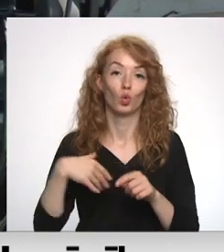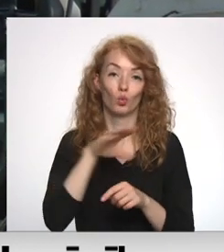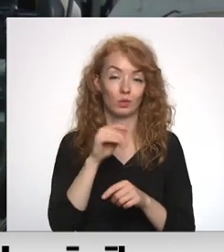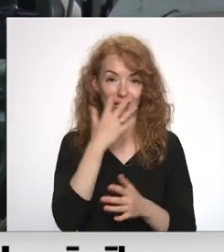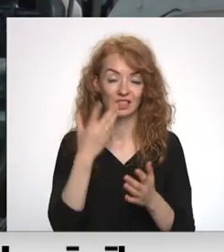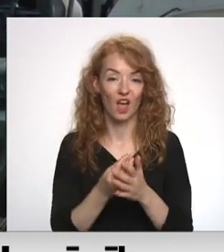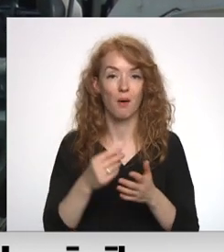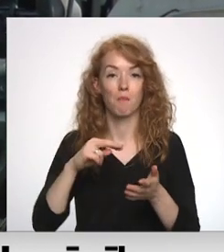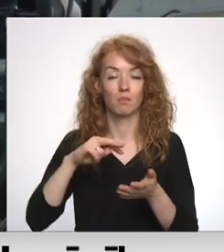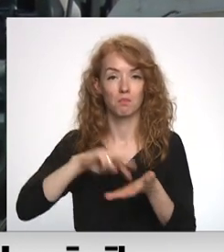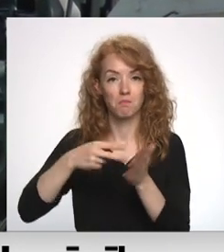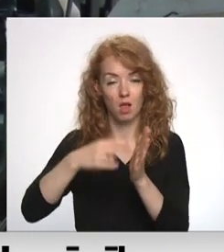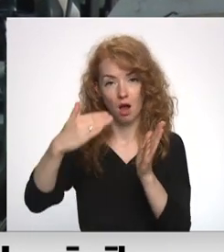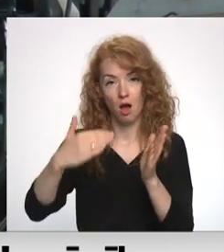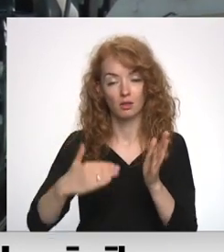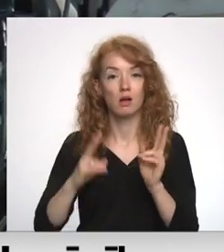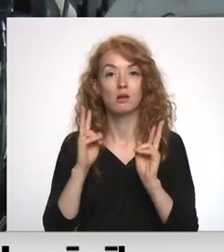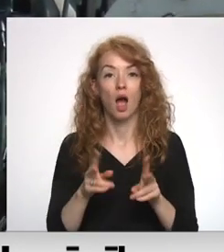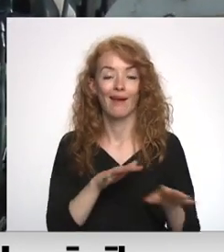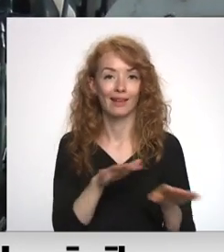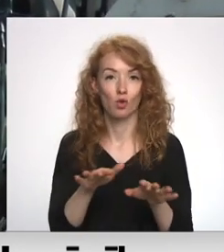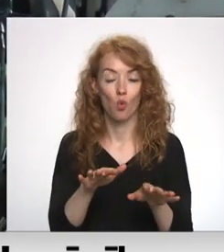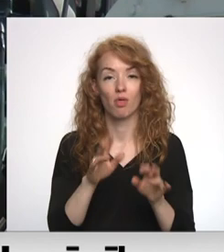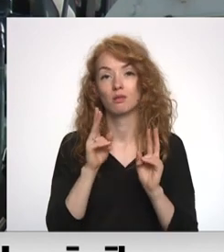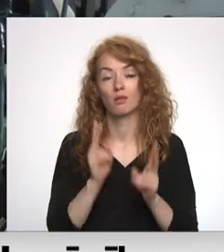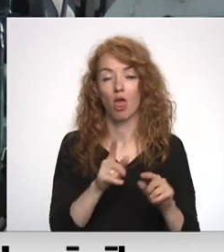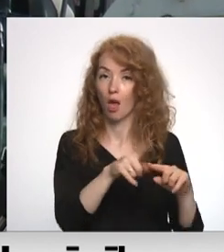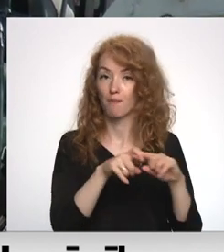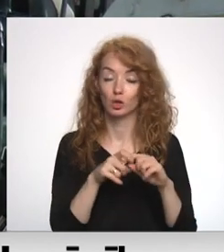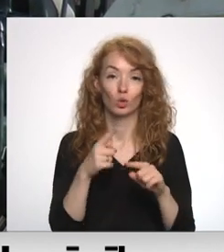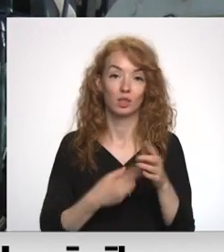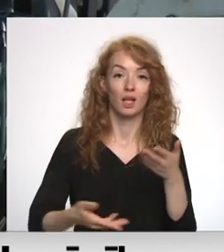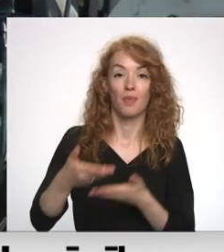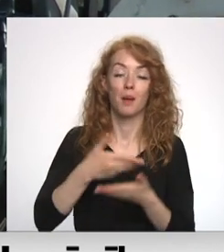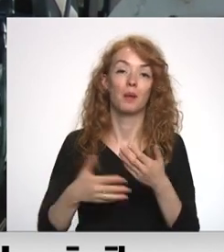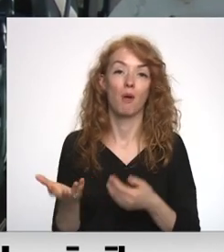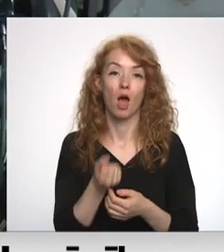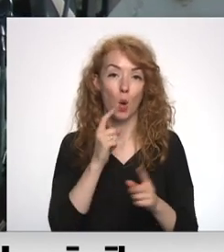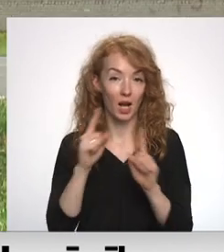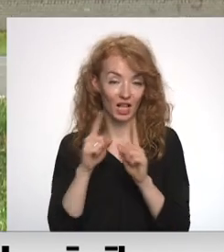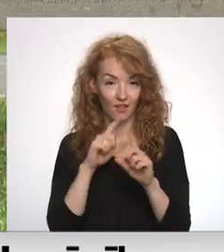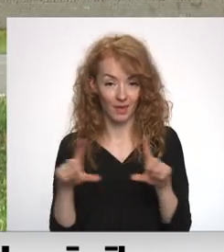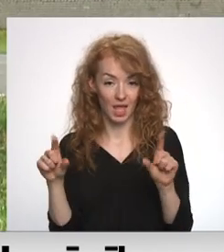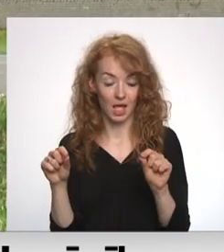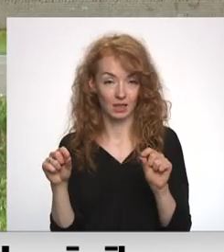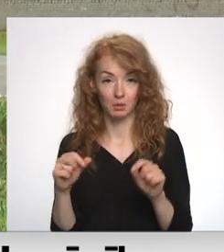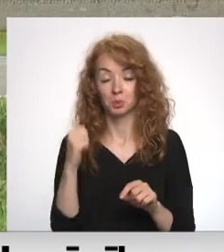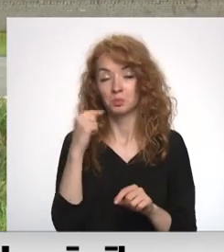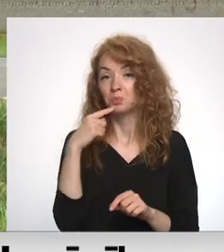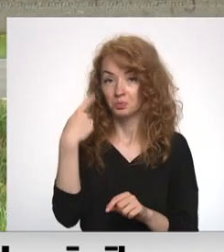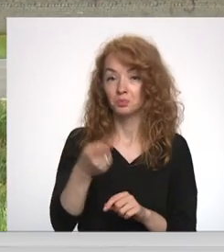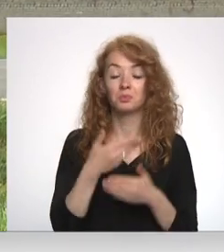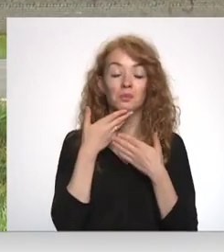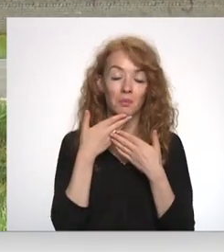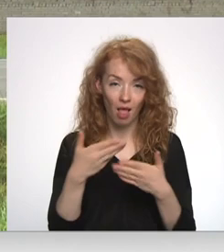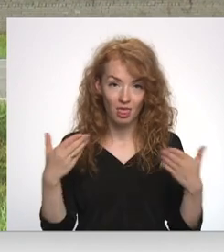savās schēmas. Tādās situācijās, kā jārēģē, kā jāpiesaista un sadarbība ar operatīviem dienestiem. Jāsaka, ka